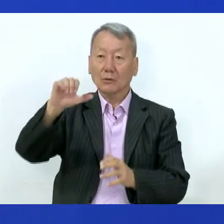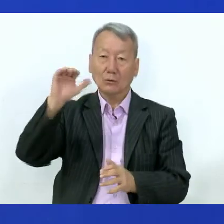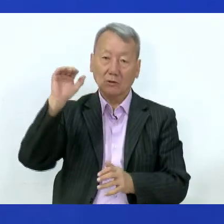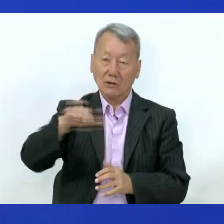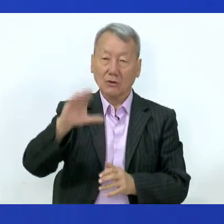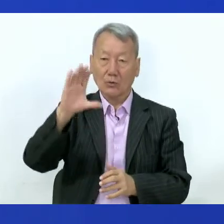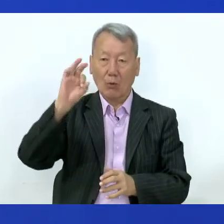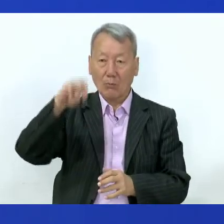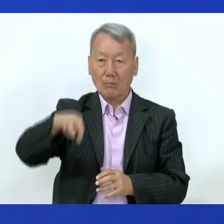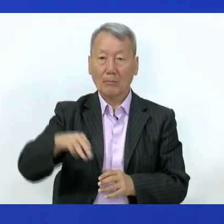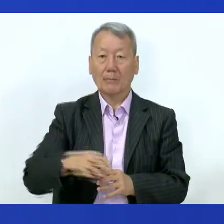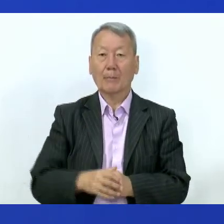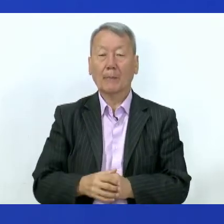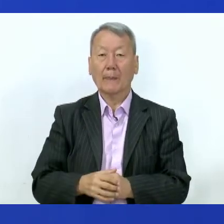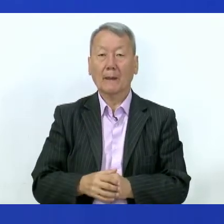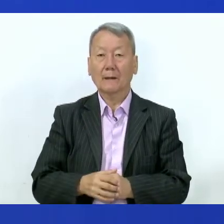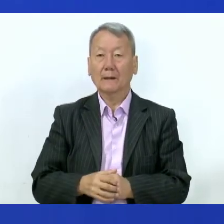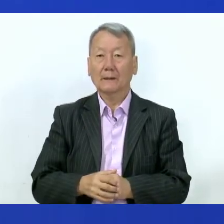тысяч.